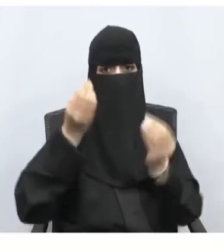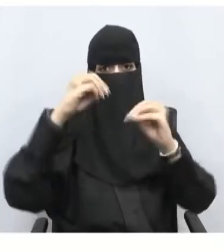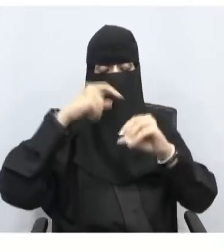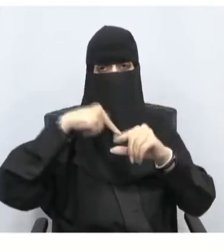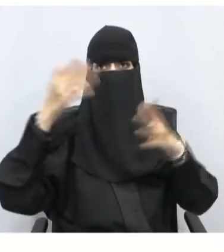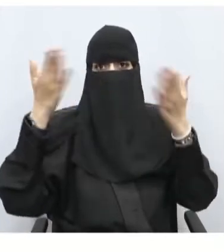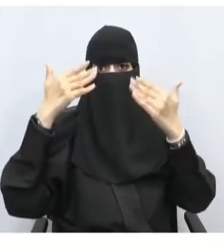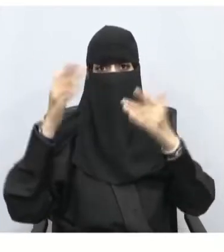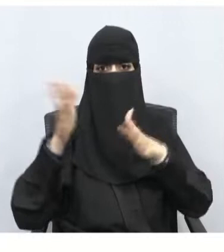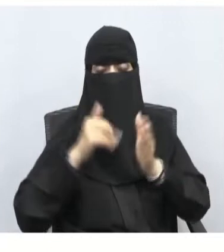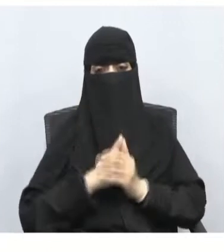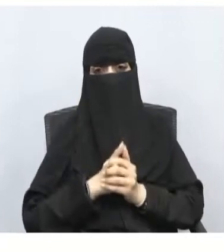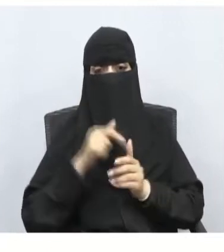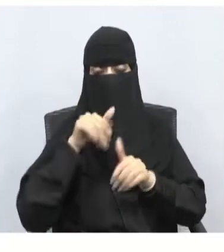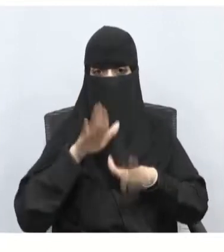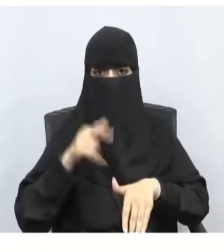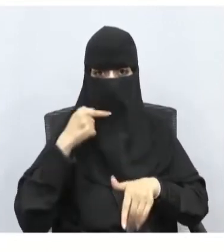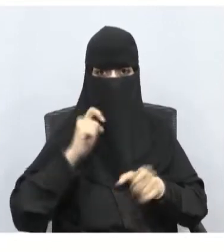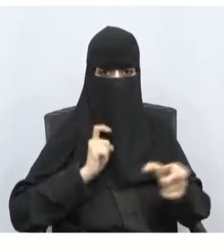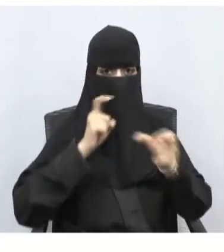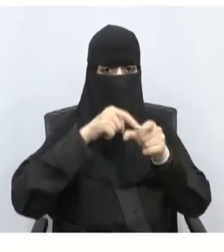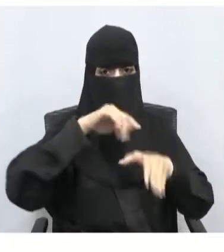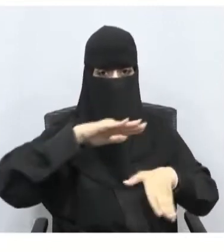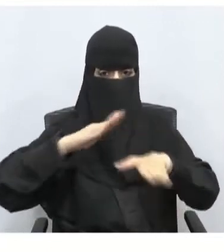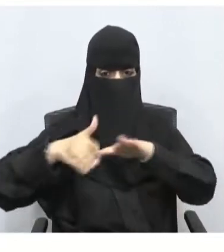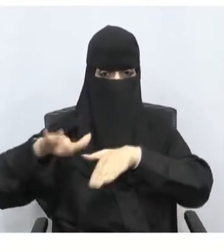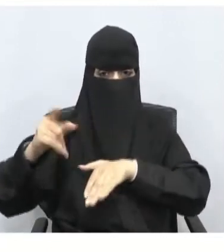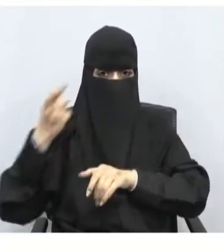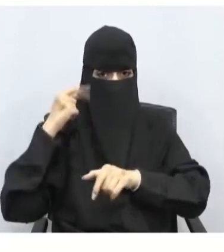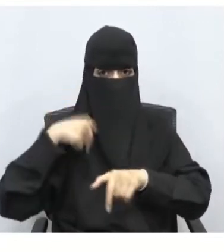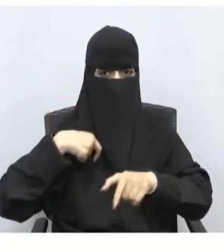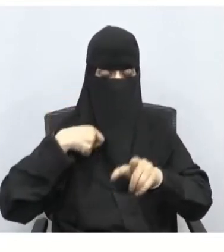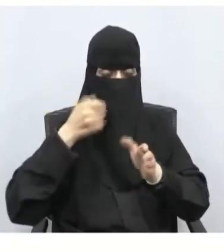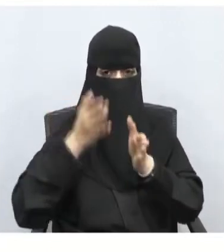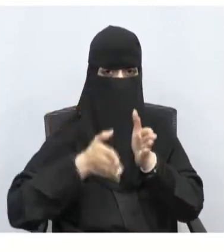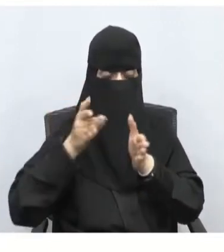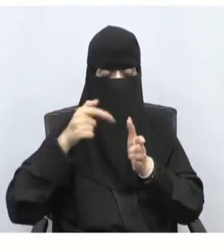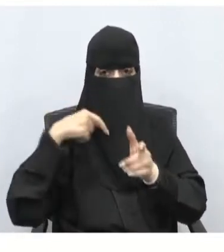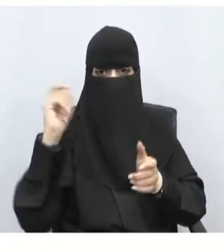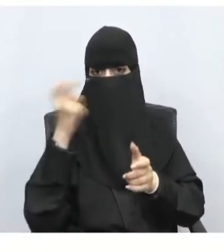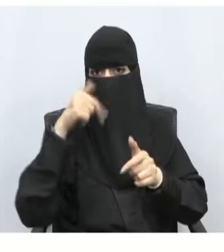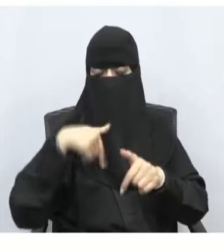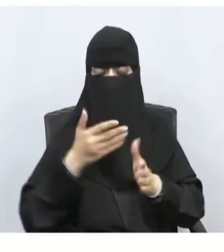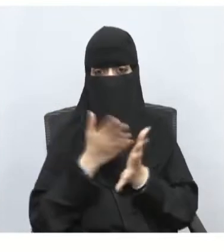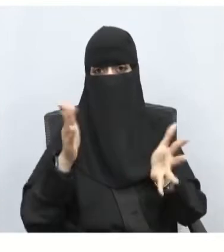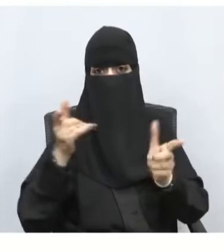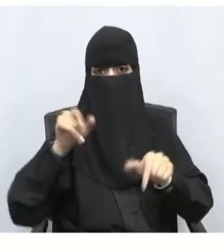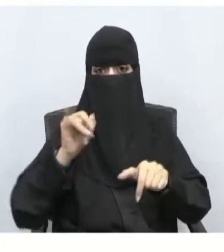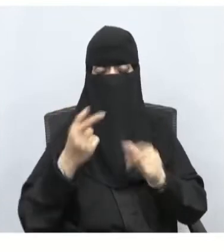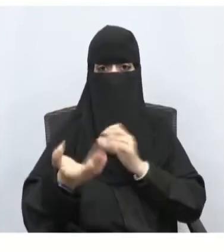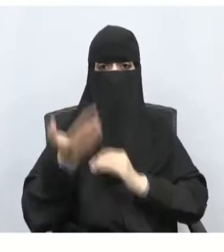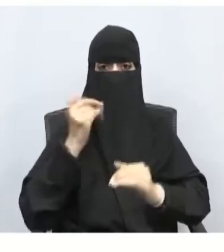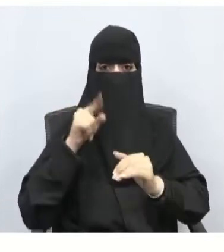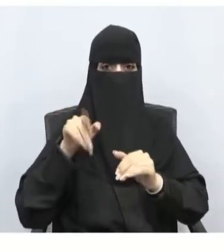في الهواء، لذلك تصل الأمواج الصوتية من خلال سكة الحديد بسرعة أكبر قبل